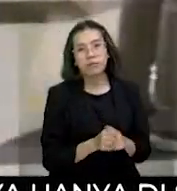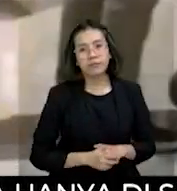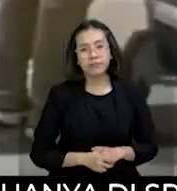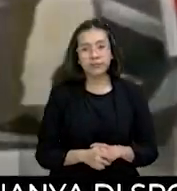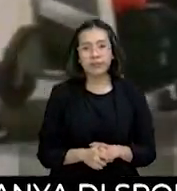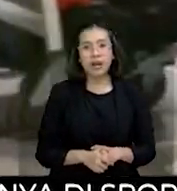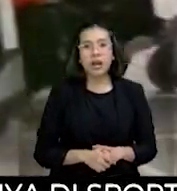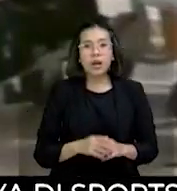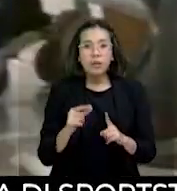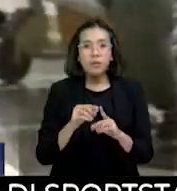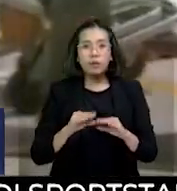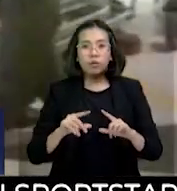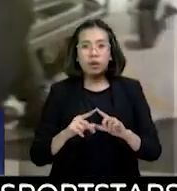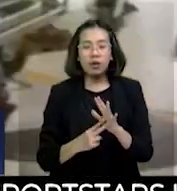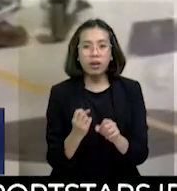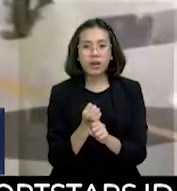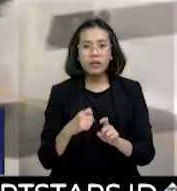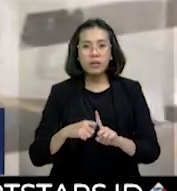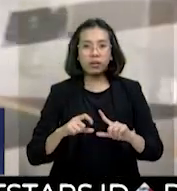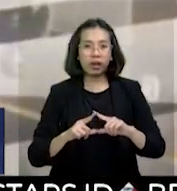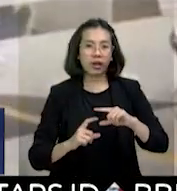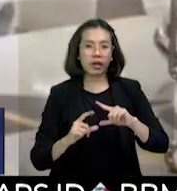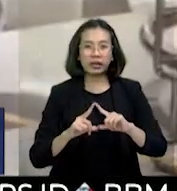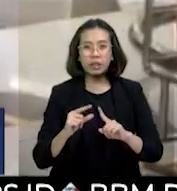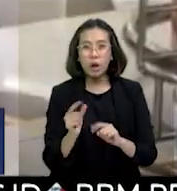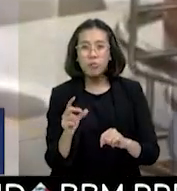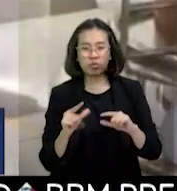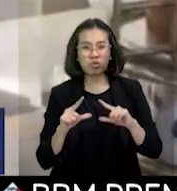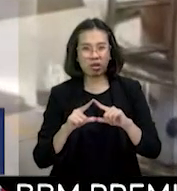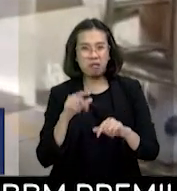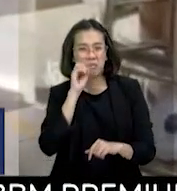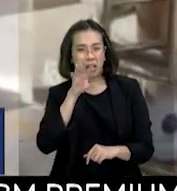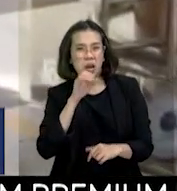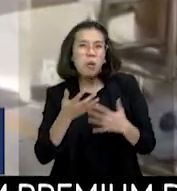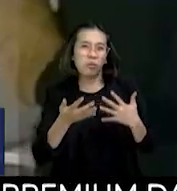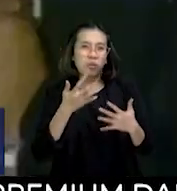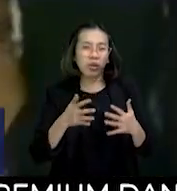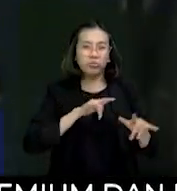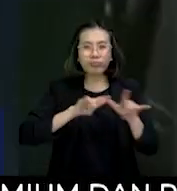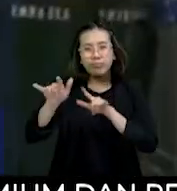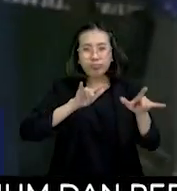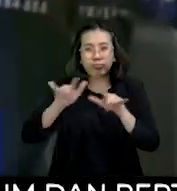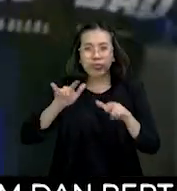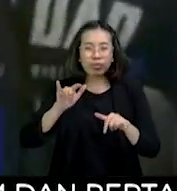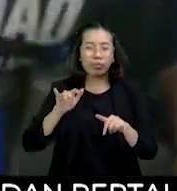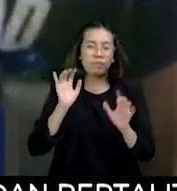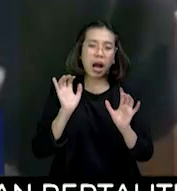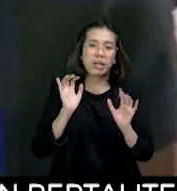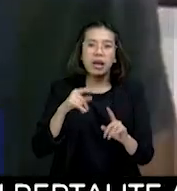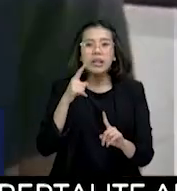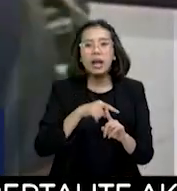Pihak Angkasa Pura 1 Surabaya memprediksi puncak lonjakan penumpang libur Natal dan Tahun Baru akan terjadi pada tanggal 25 Desember